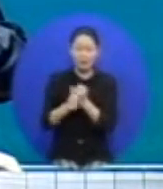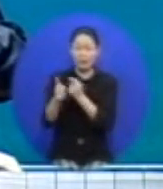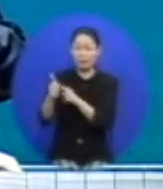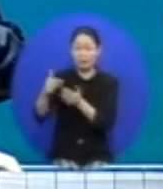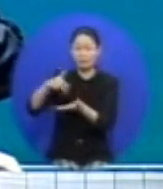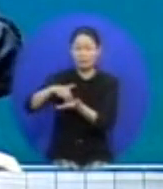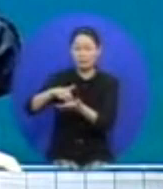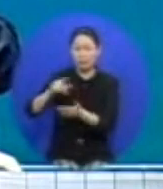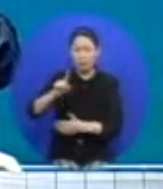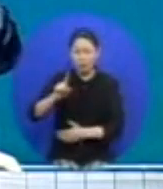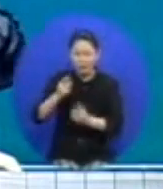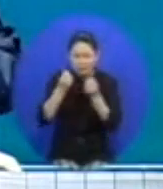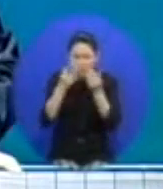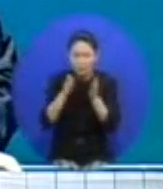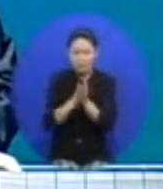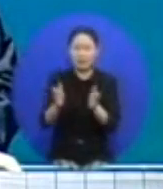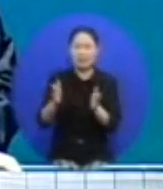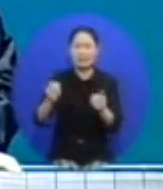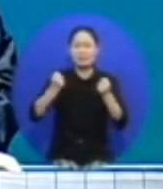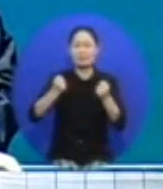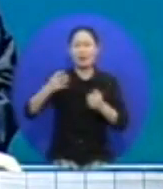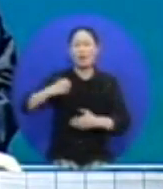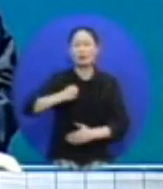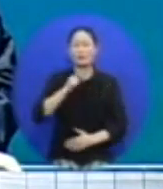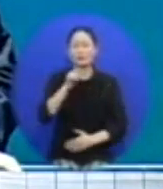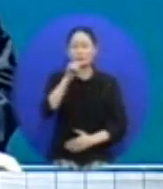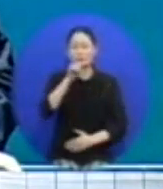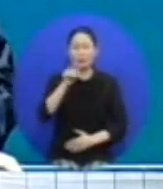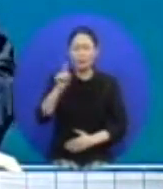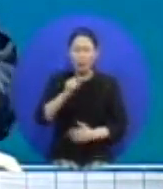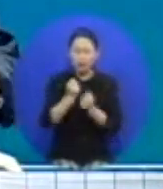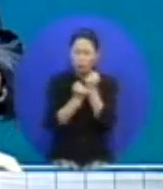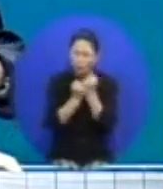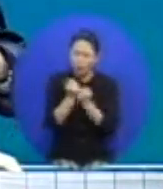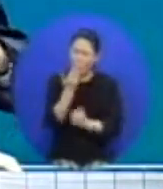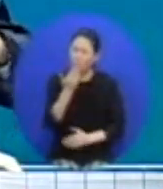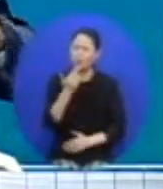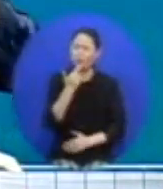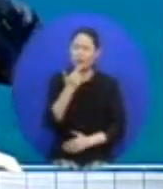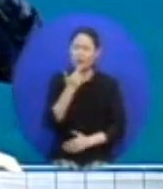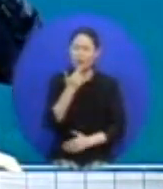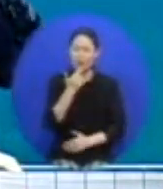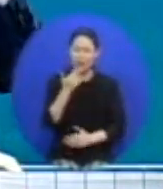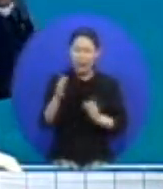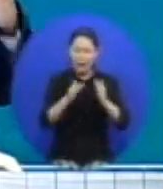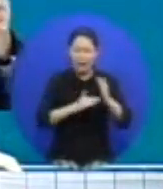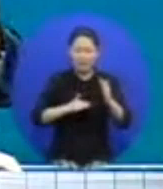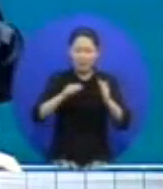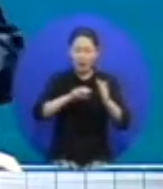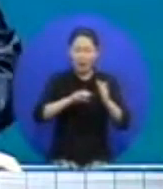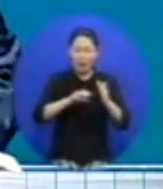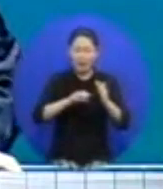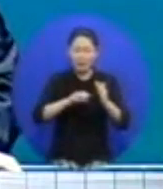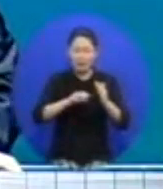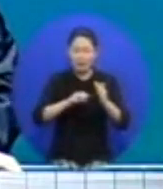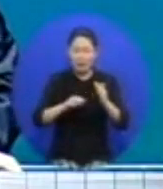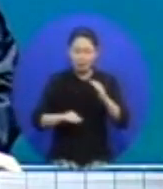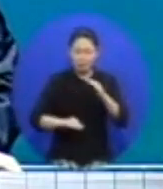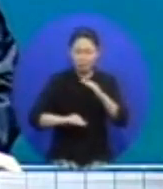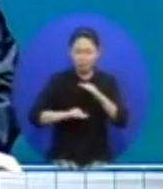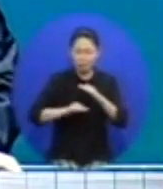뭔가를 새로 시작하신 물 엇 어때요 무어라고 설명할 수 없는 것이 가정 안에 채워지는 것을 느꼈다는